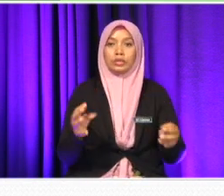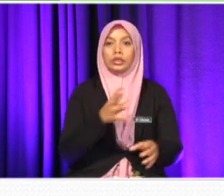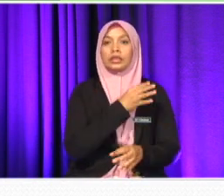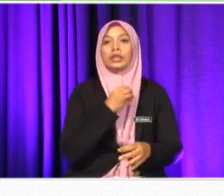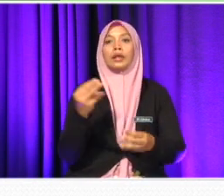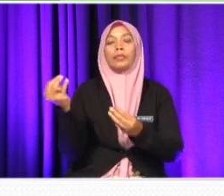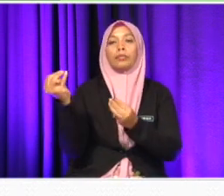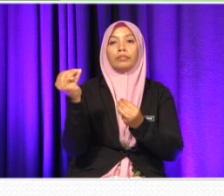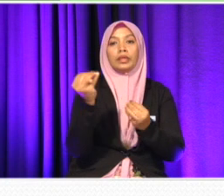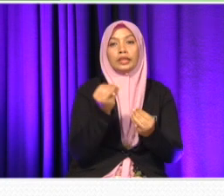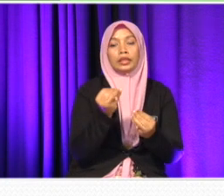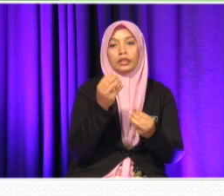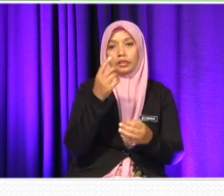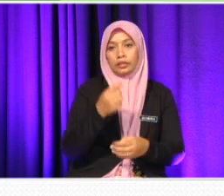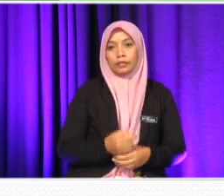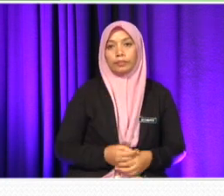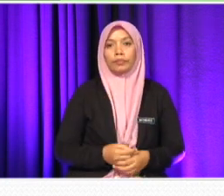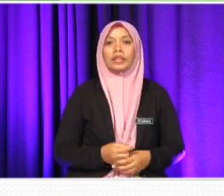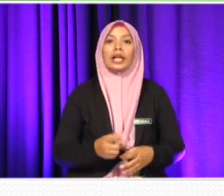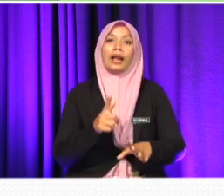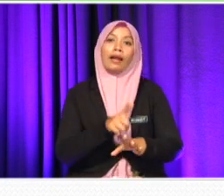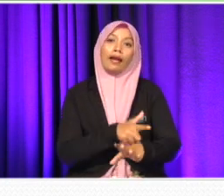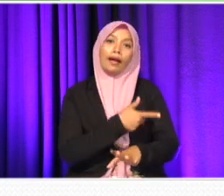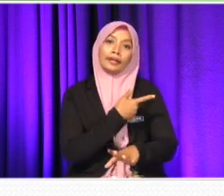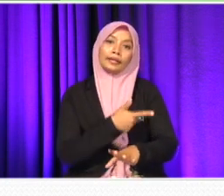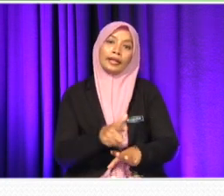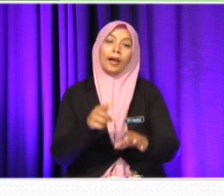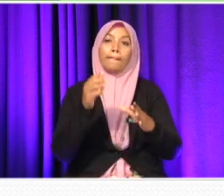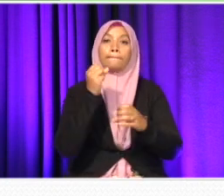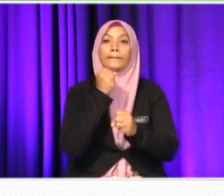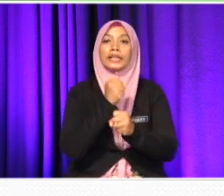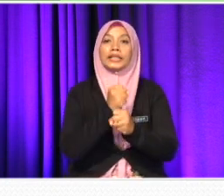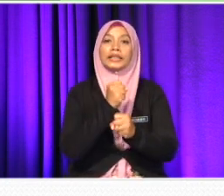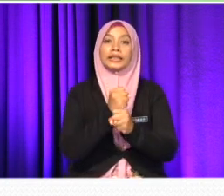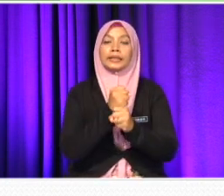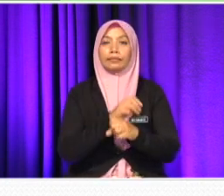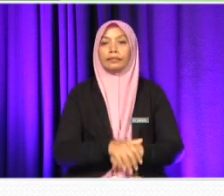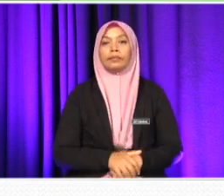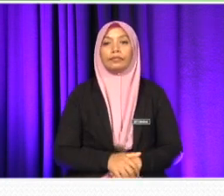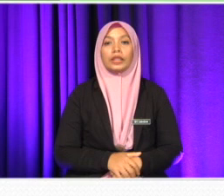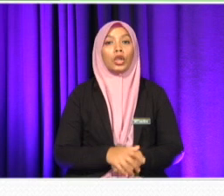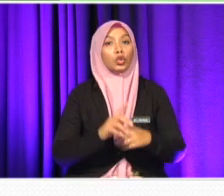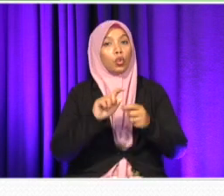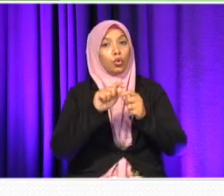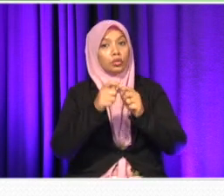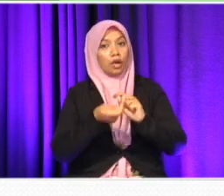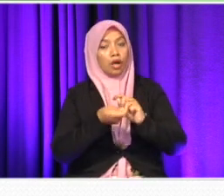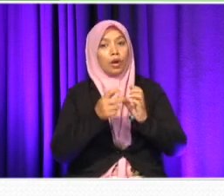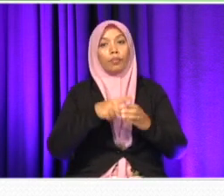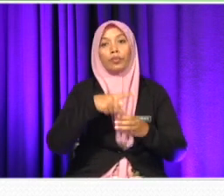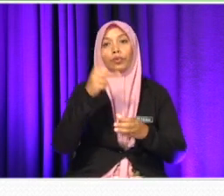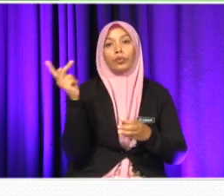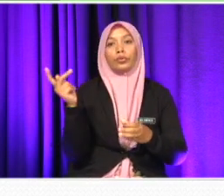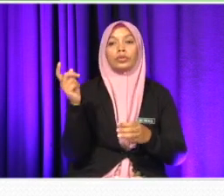merekrut pekerja yang diperlukan mungkin pengeluaran diperlukan pengeluaran yang besar mungkin produk mungkin satu hari